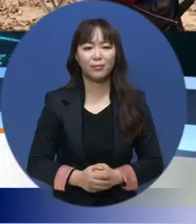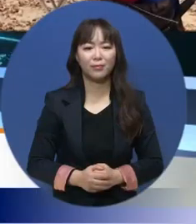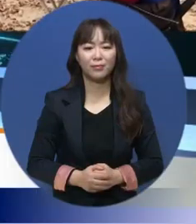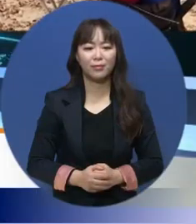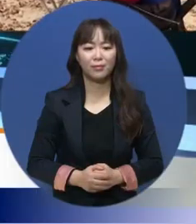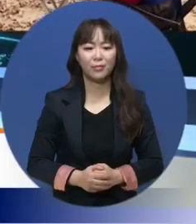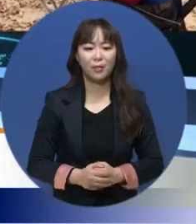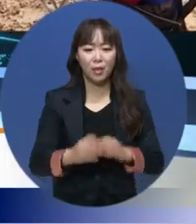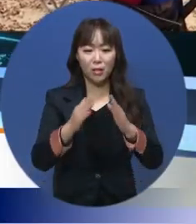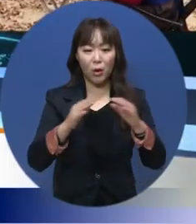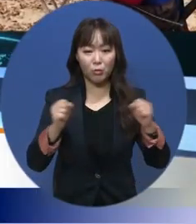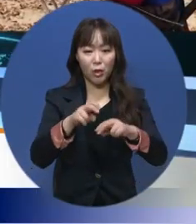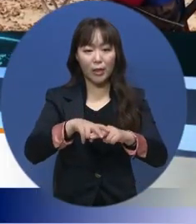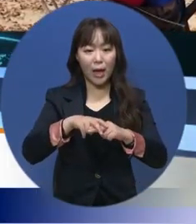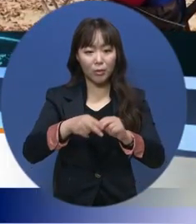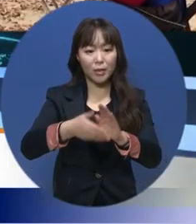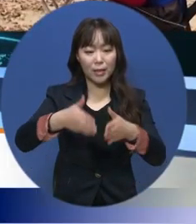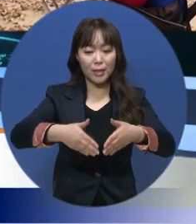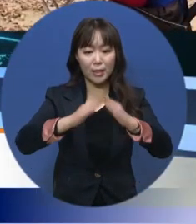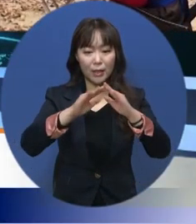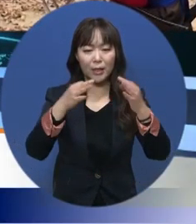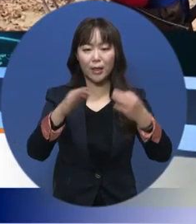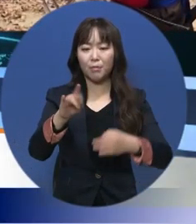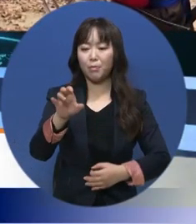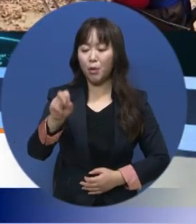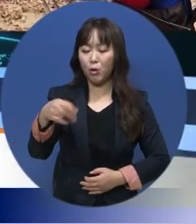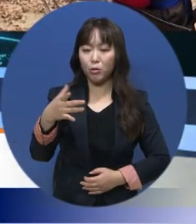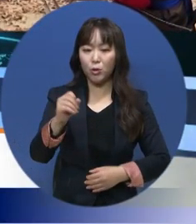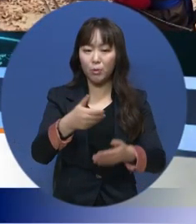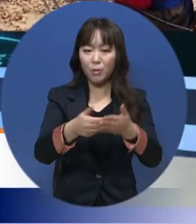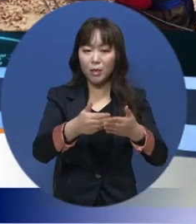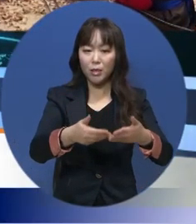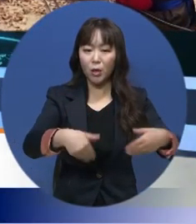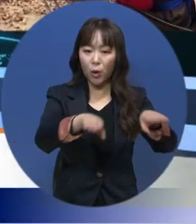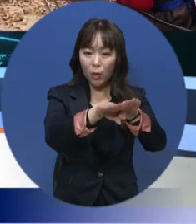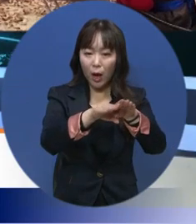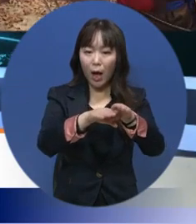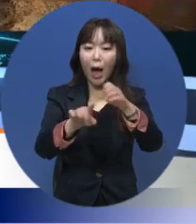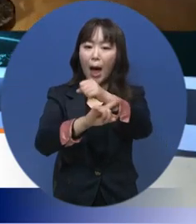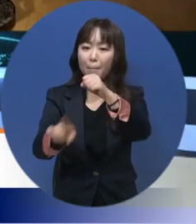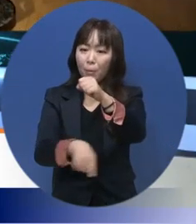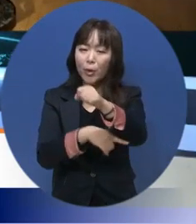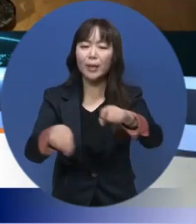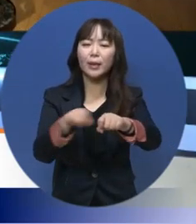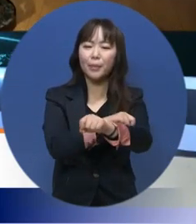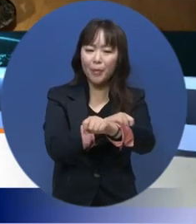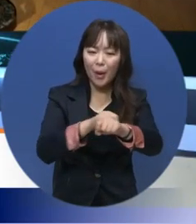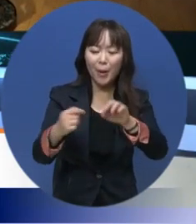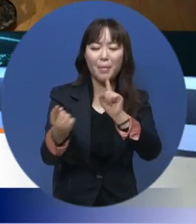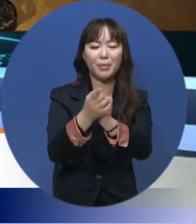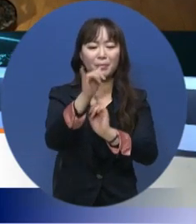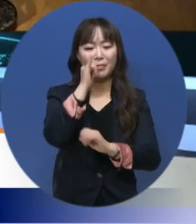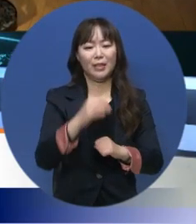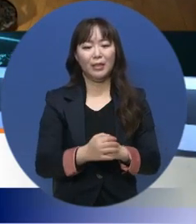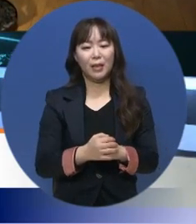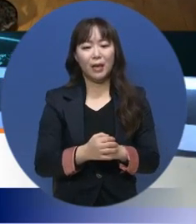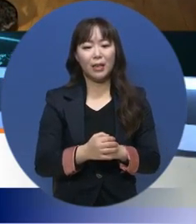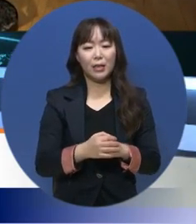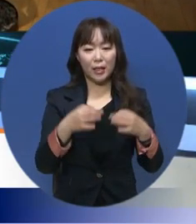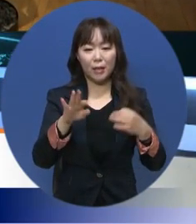별로 북도 남원시 립 김병종 미술관과 한복이 봄을 맞아 특별한 만남을 가졌습니다 남원 시립